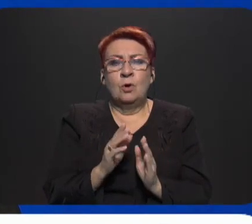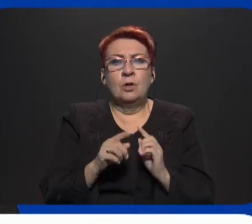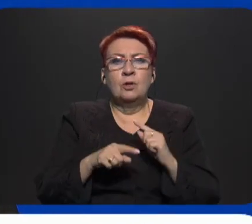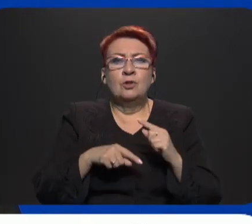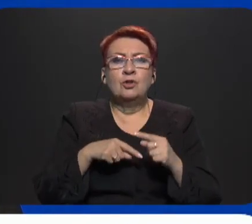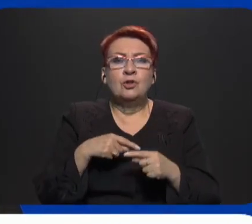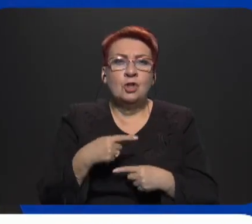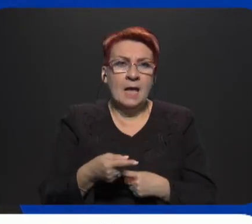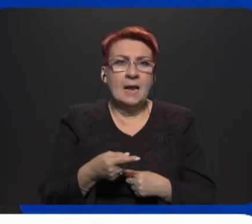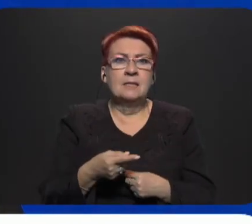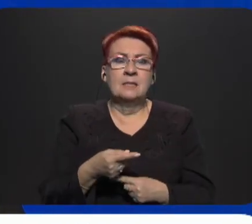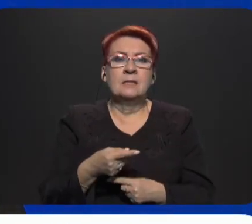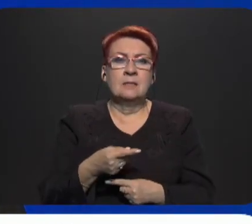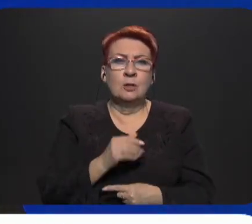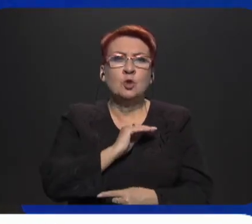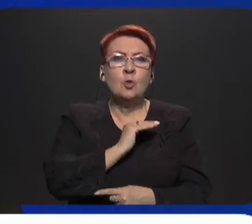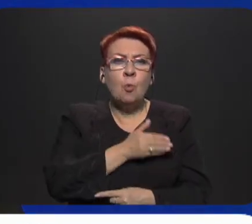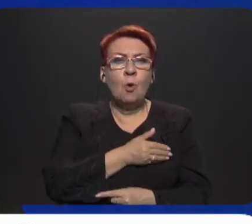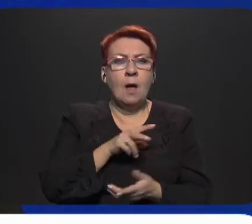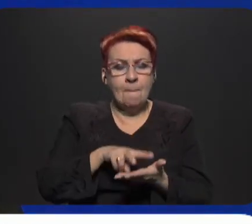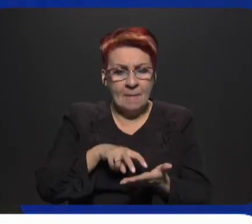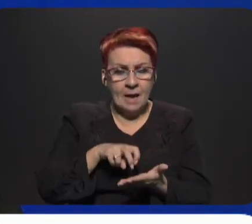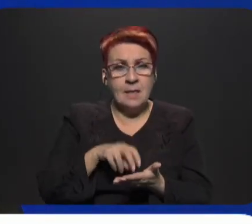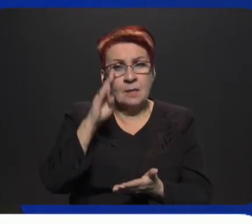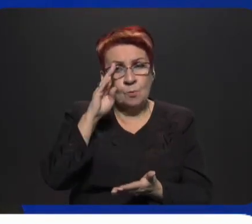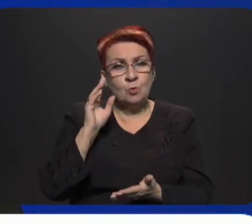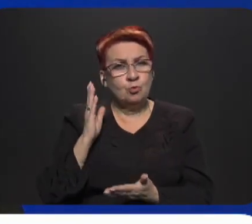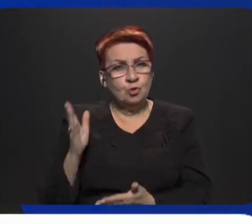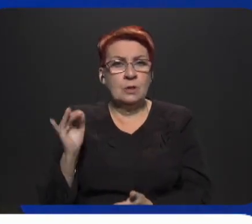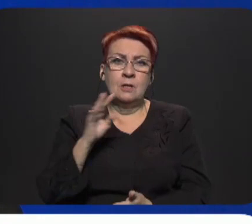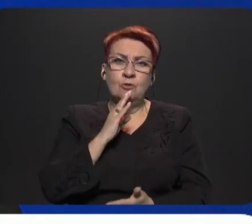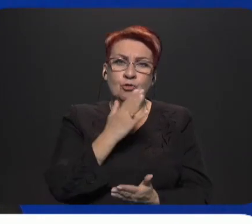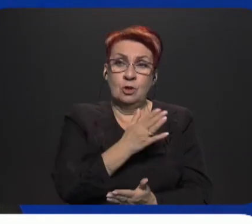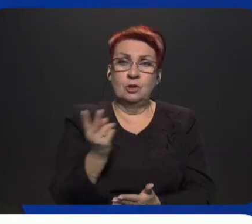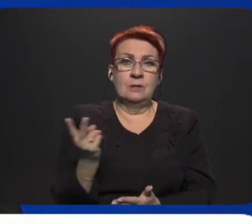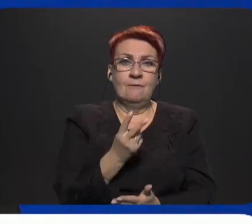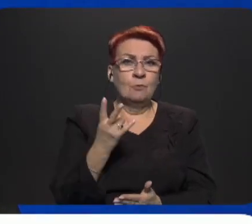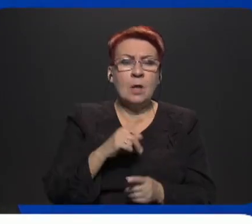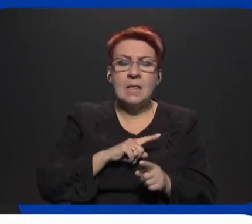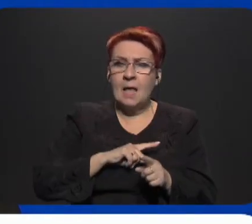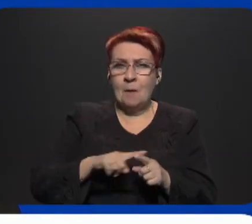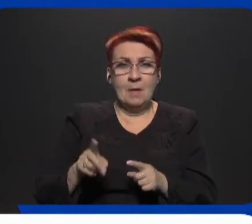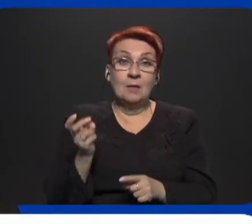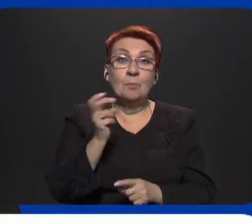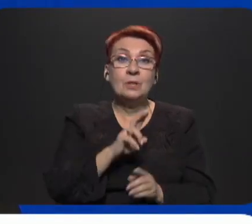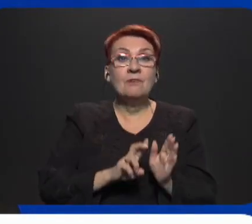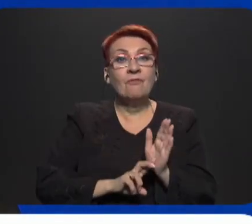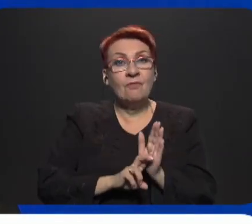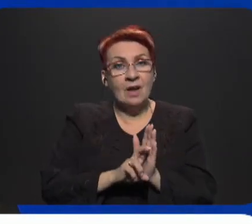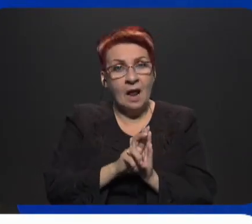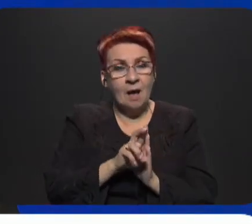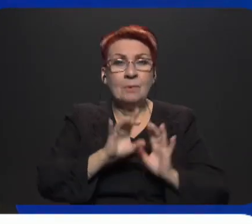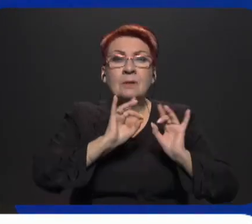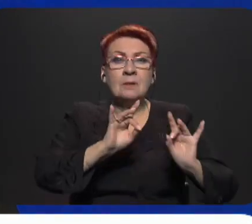Поэтому обоим этим людям, мужчине и женщине, стоит немедленно просто прийти в храм,